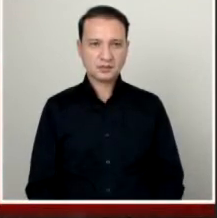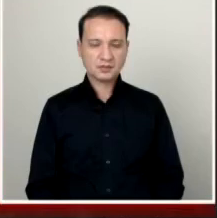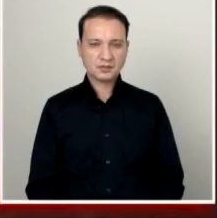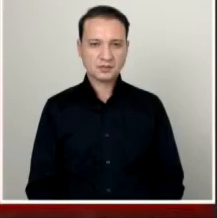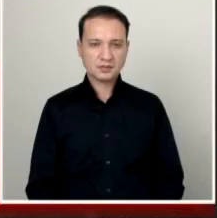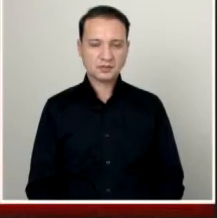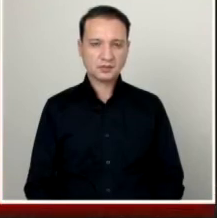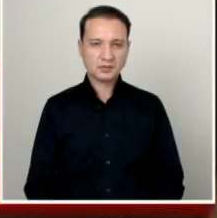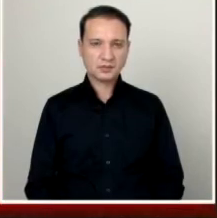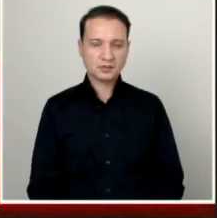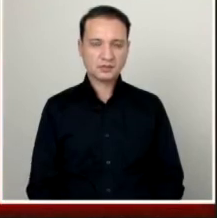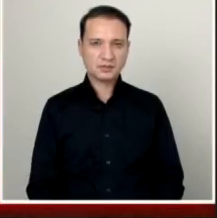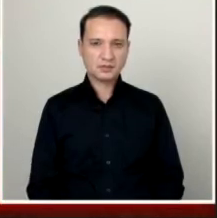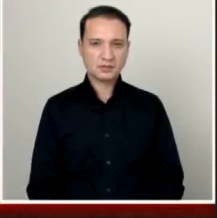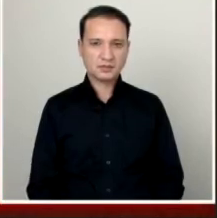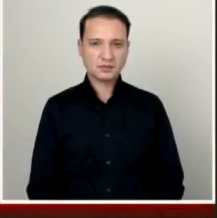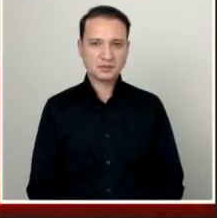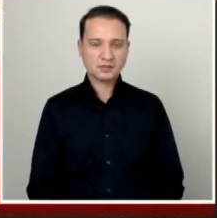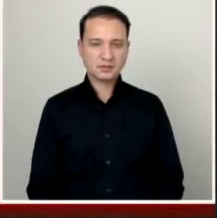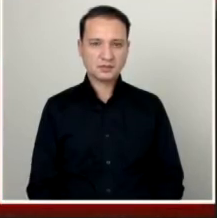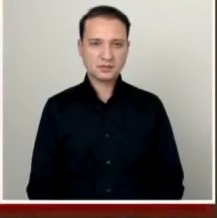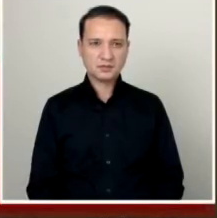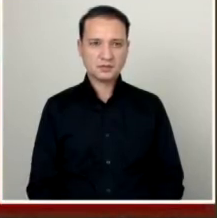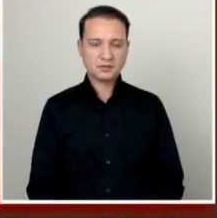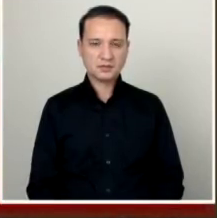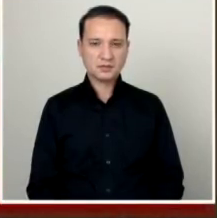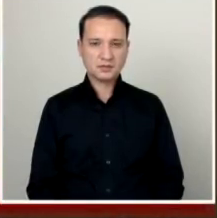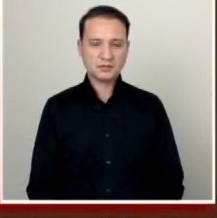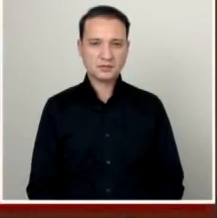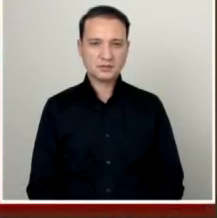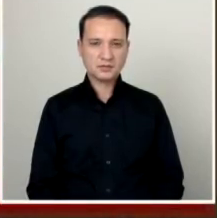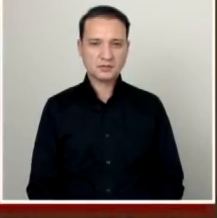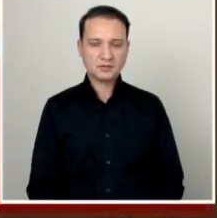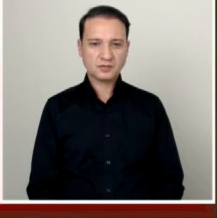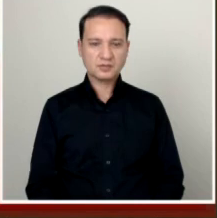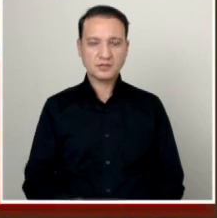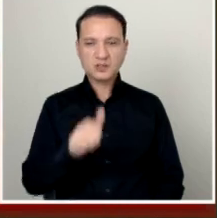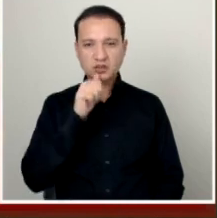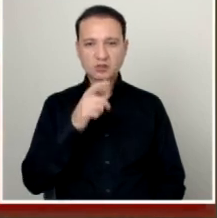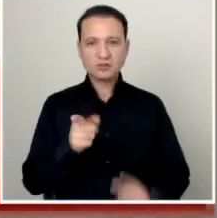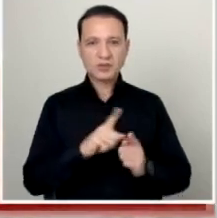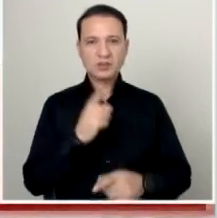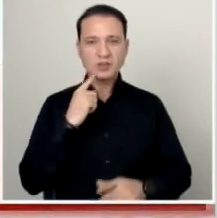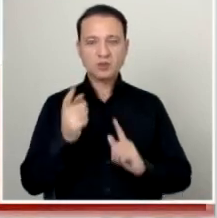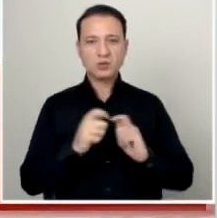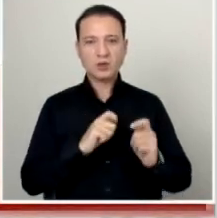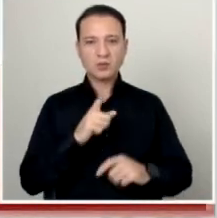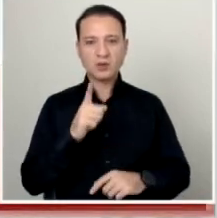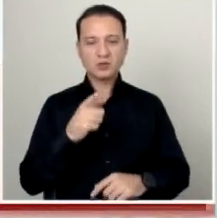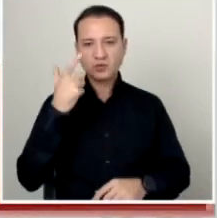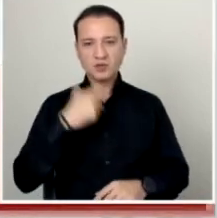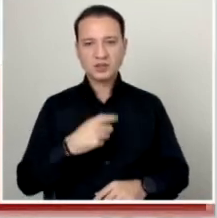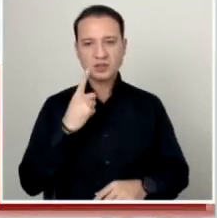toplumun 1/3'ünde var. Basit gibi görünse de kahve, çay gibi çok tüketilen içeceklerde şeker kullanmak bile vücuttaki